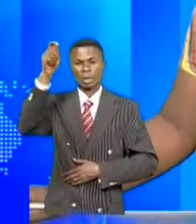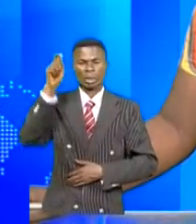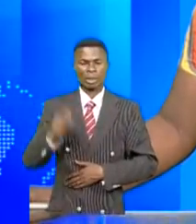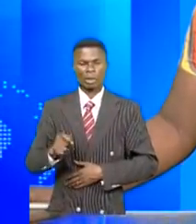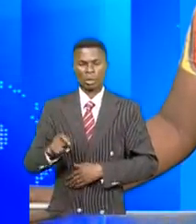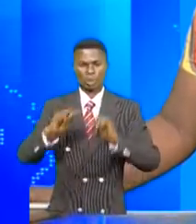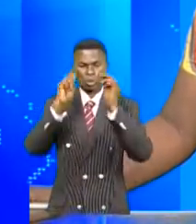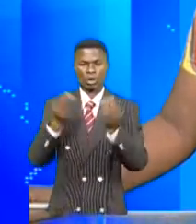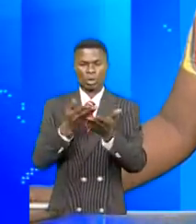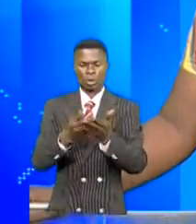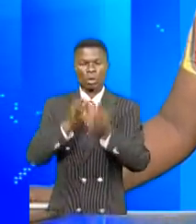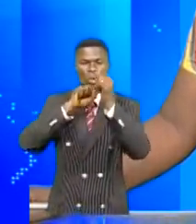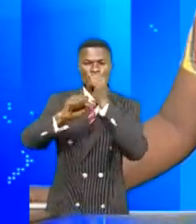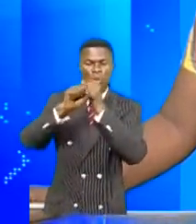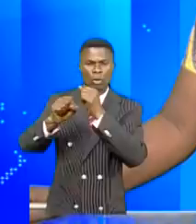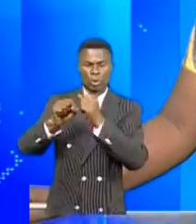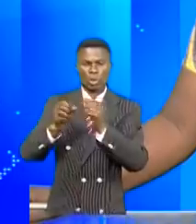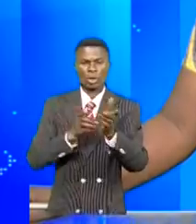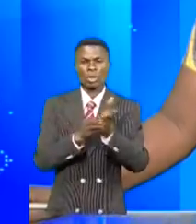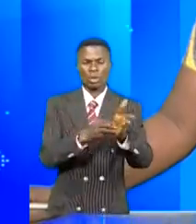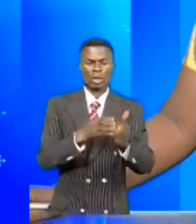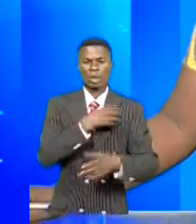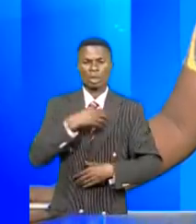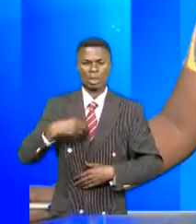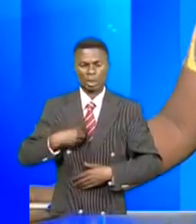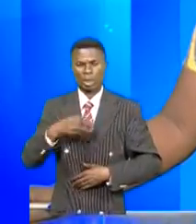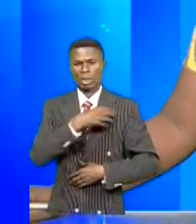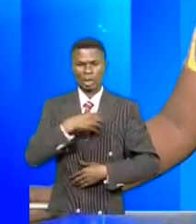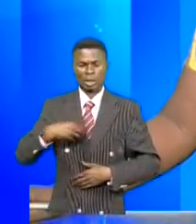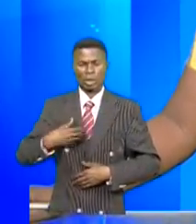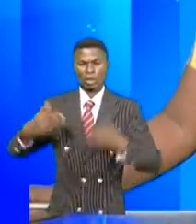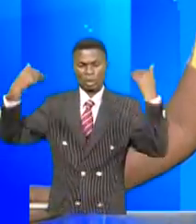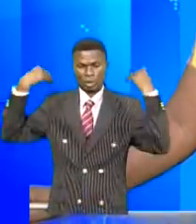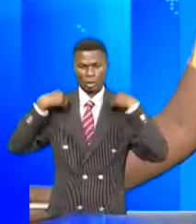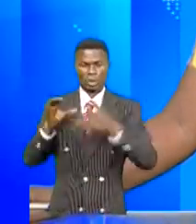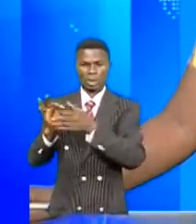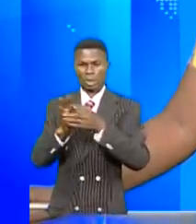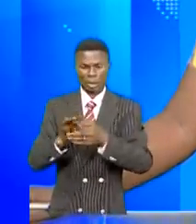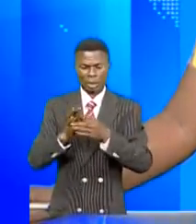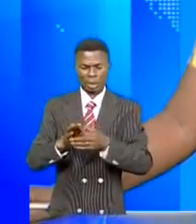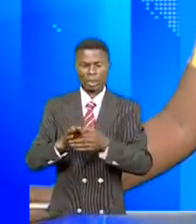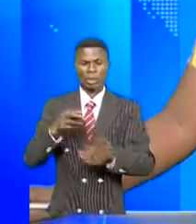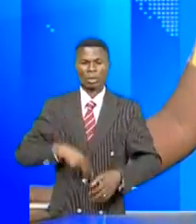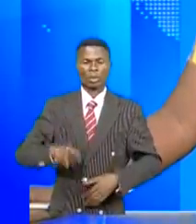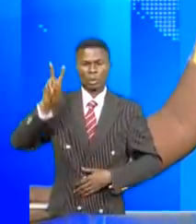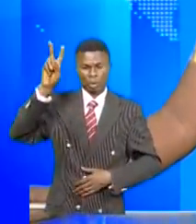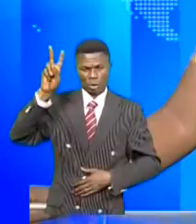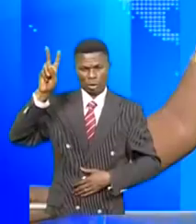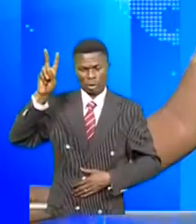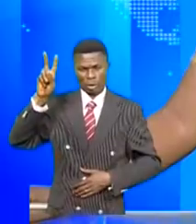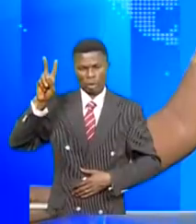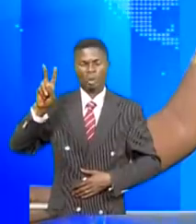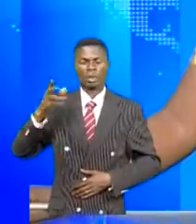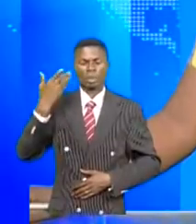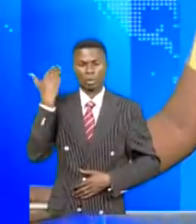camp Kokolo ont été sensibilisées sur le leadership féminin par les femmes cadres de l'Union pour la démocratie et le progrès social, El